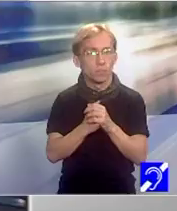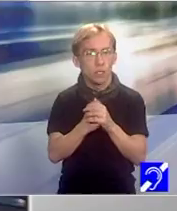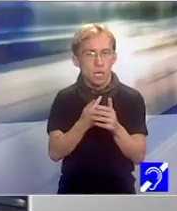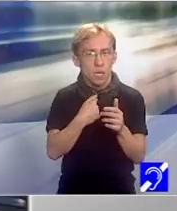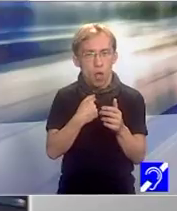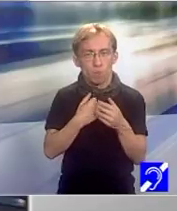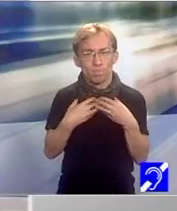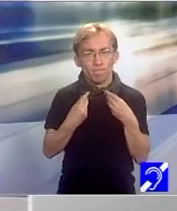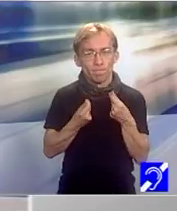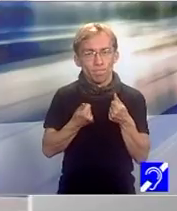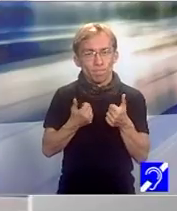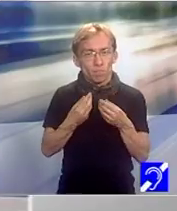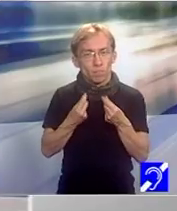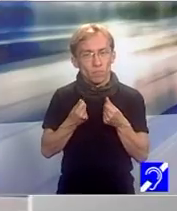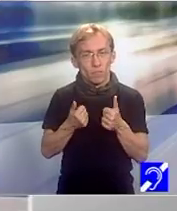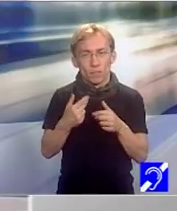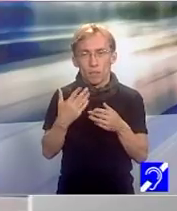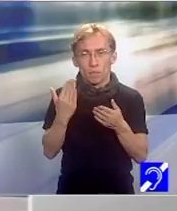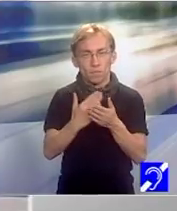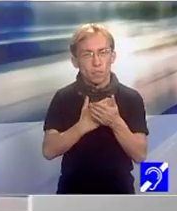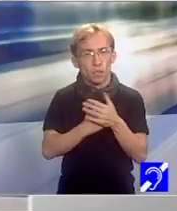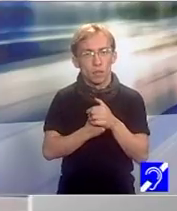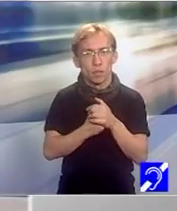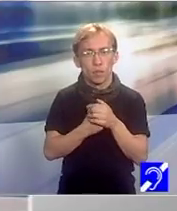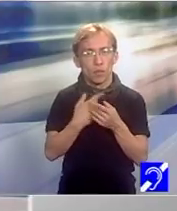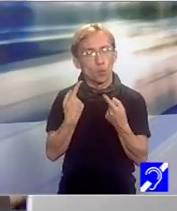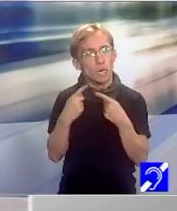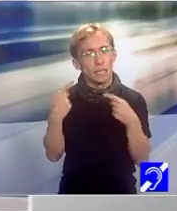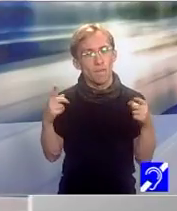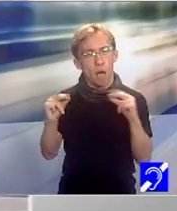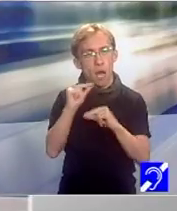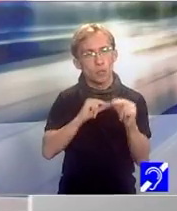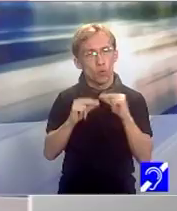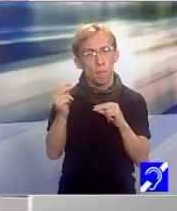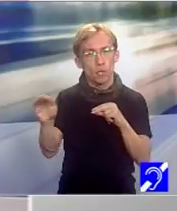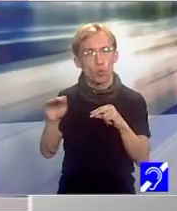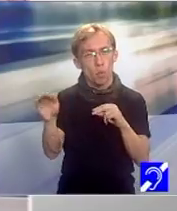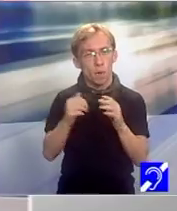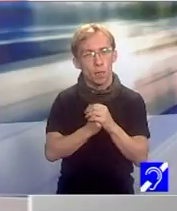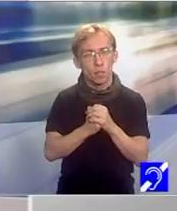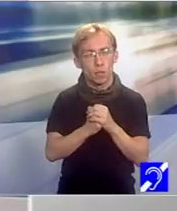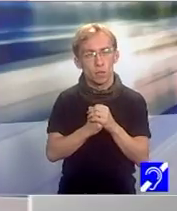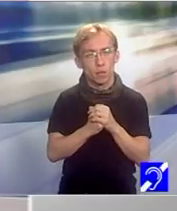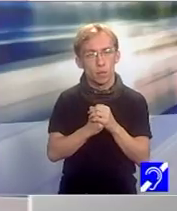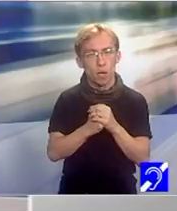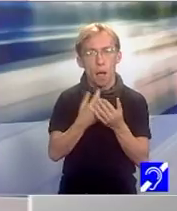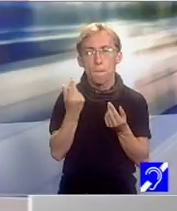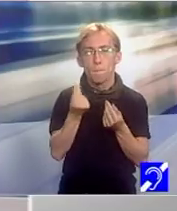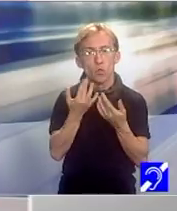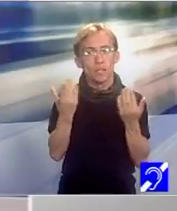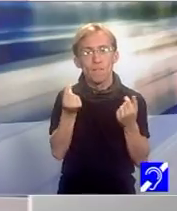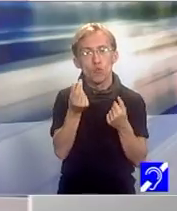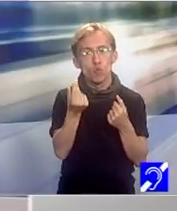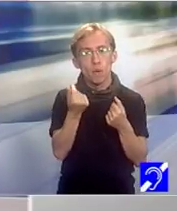umilită la negocieri să fie chemat un părinte cu o anumită asociație făcută doar pentru copilul lui, care a cerut o anumită sumă de bani, absolut